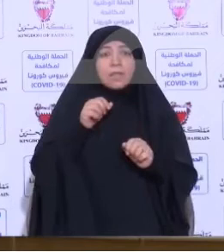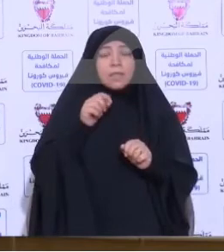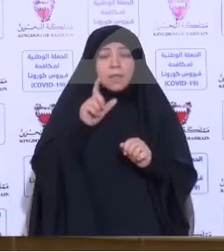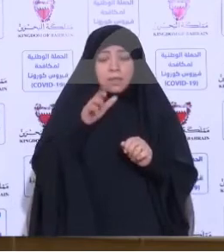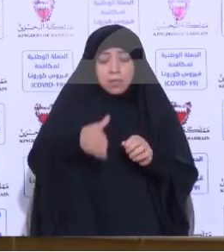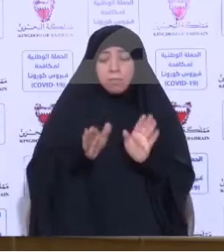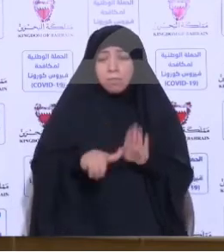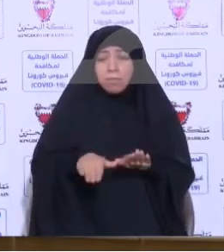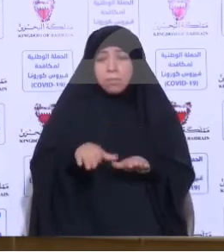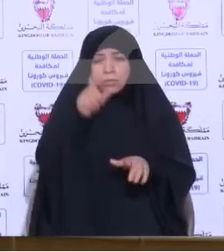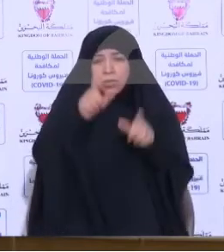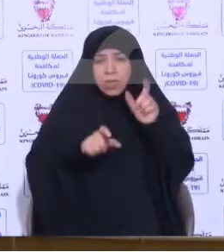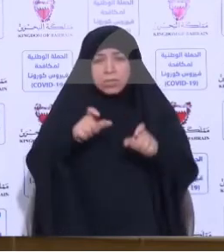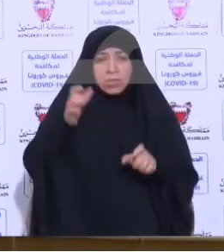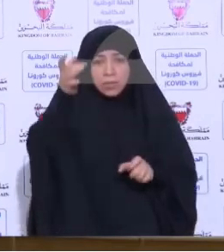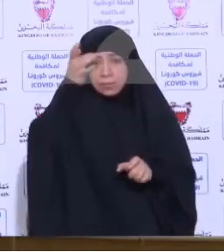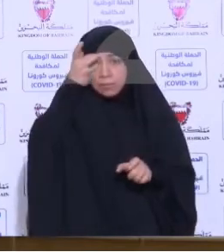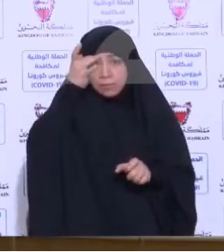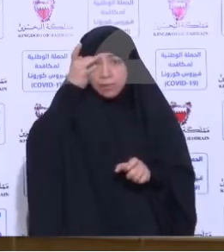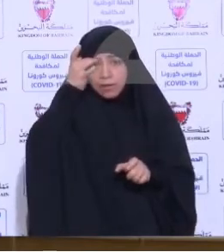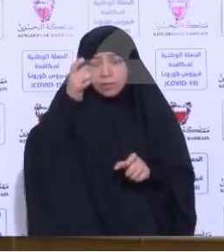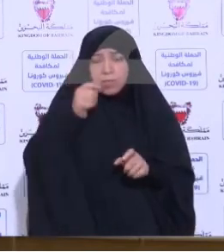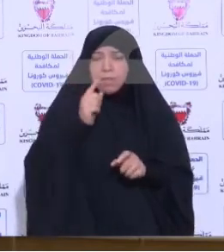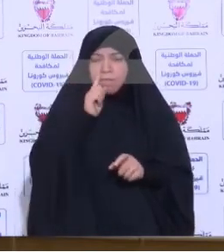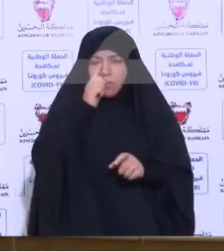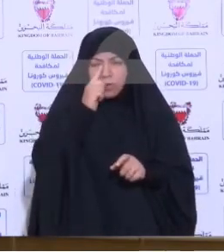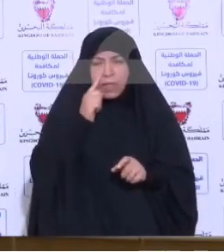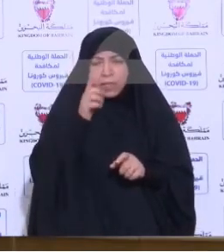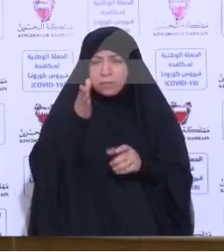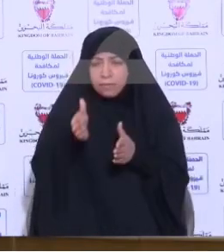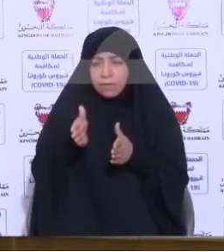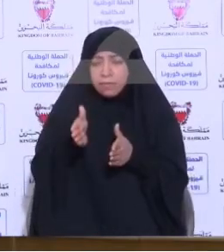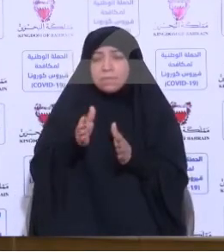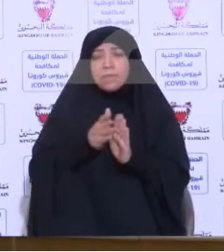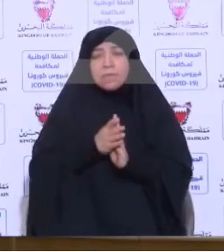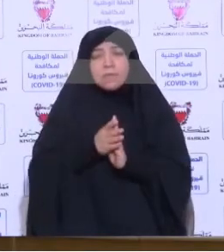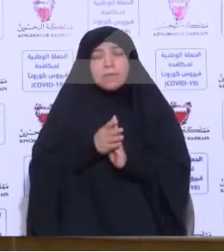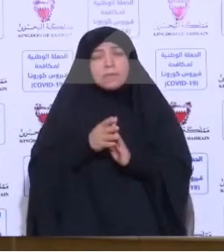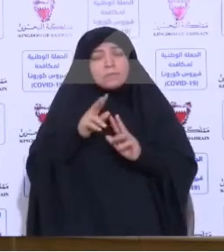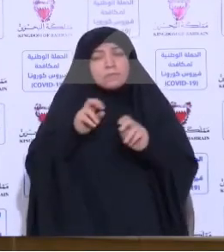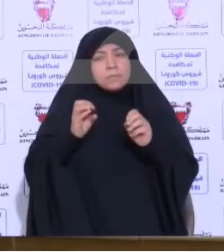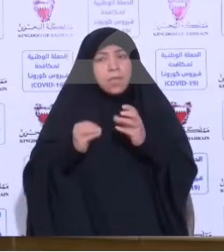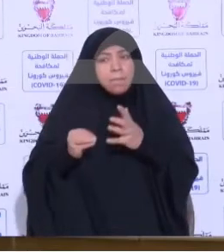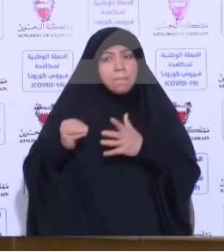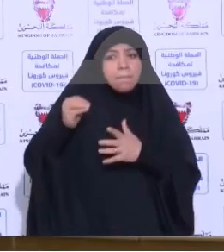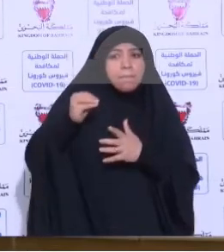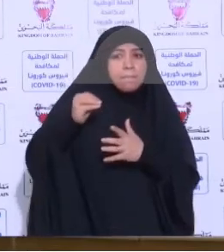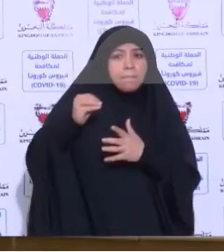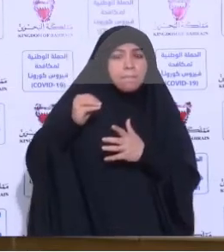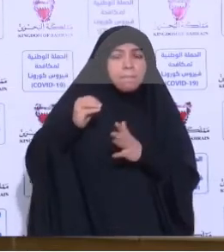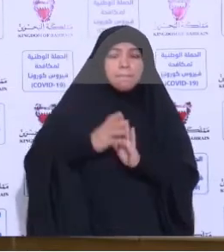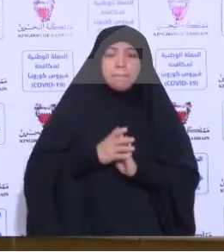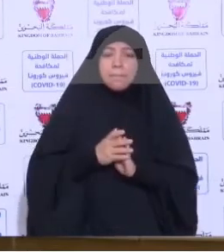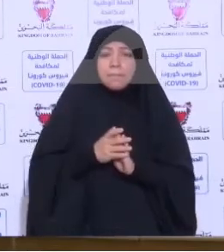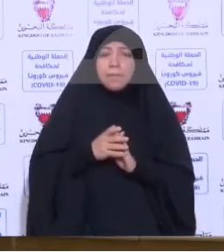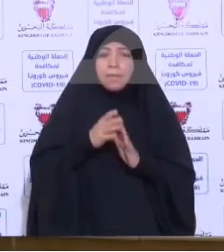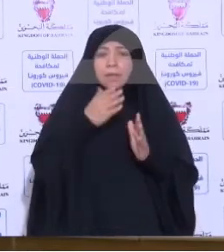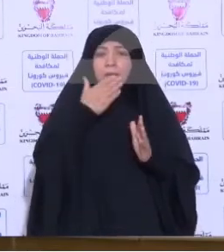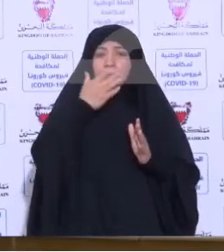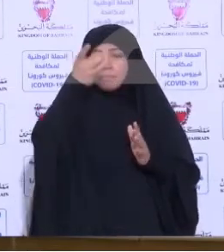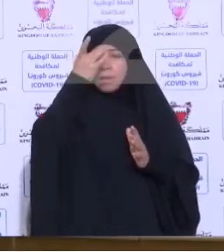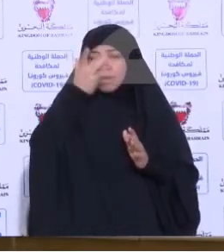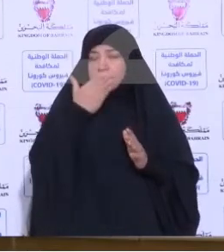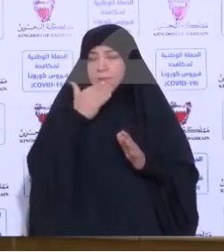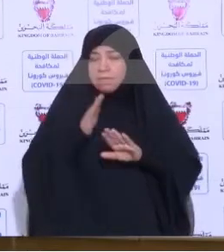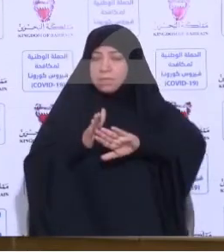القائمة من إجمالي عدد الفحوصات، حيث يجب ألا تتجاوز نسبة الفحوصات الإيجابية أكثر